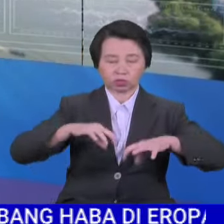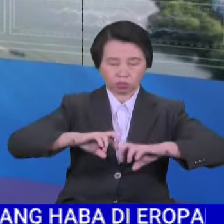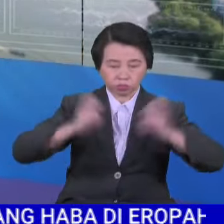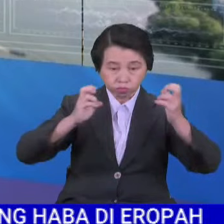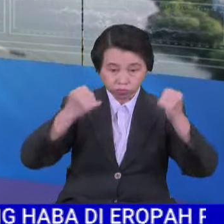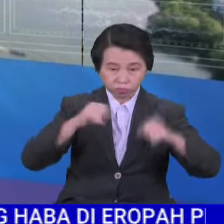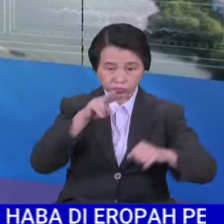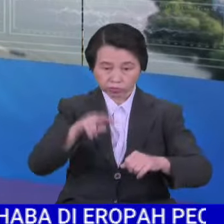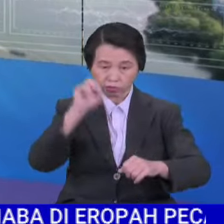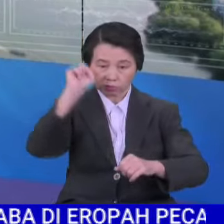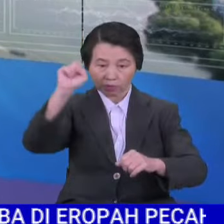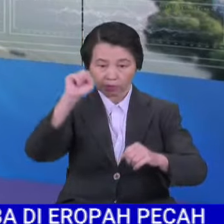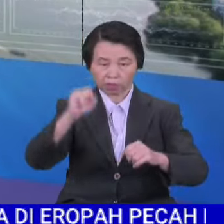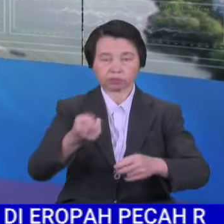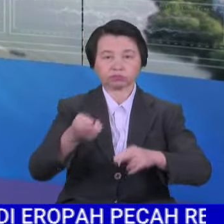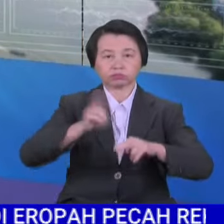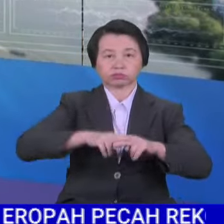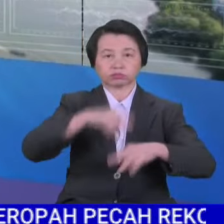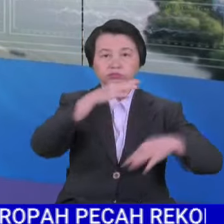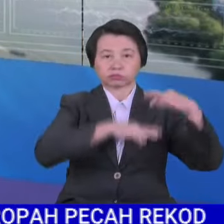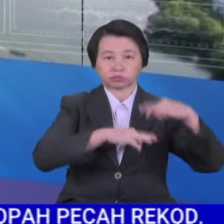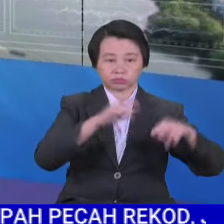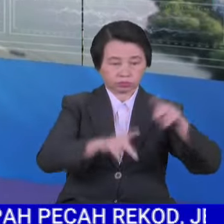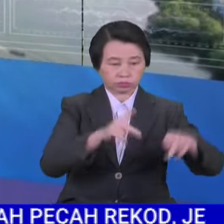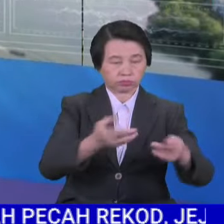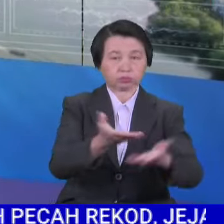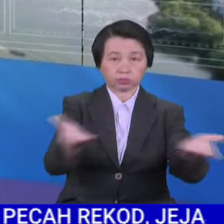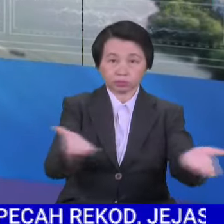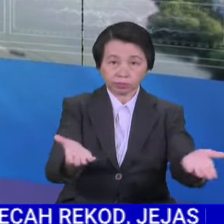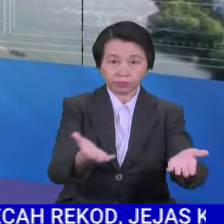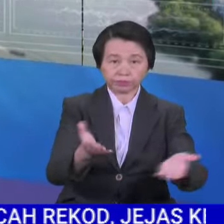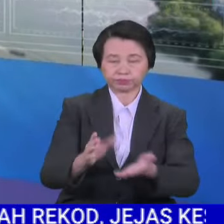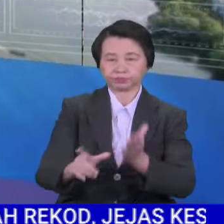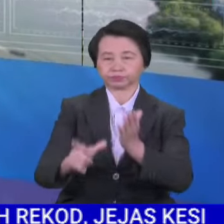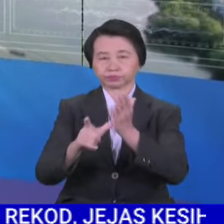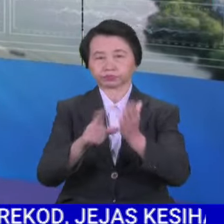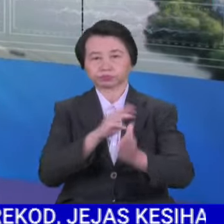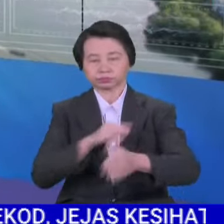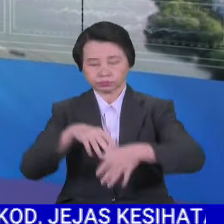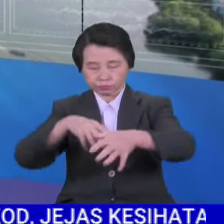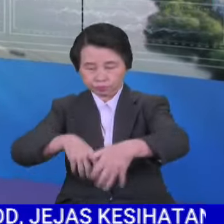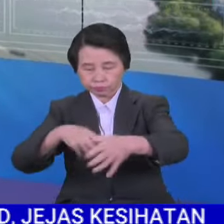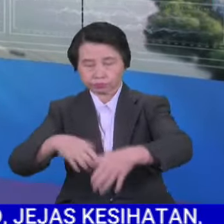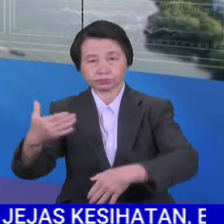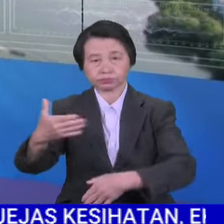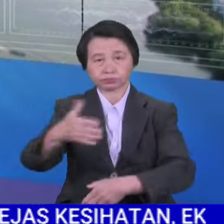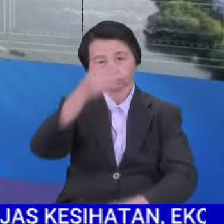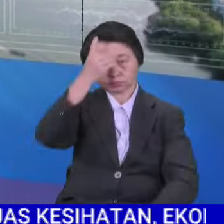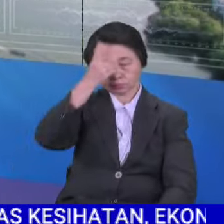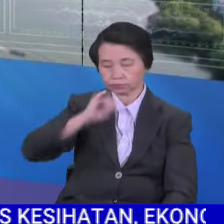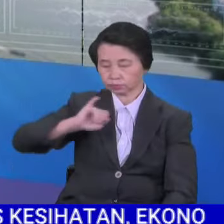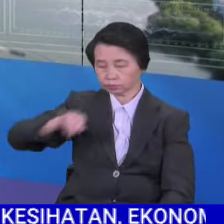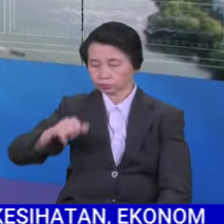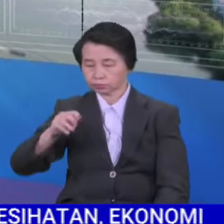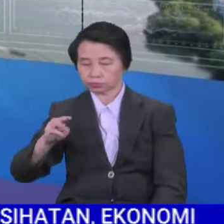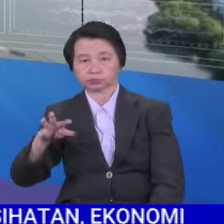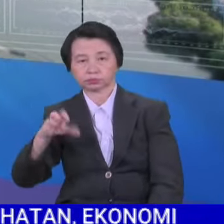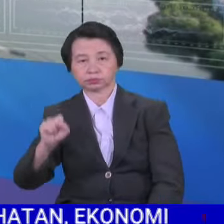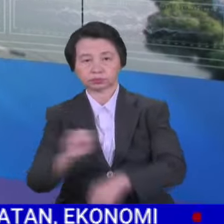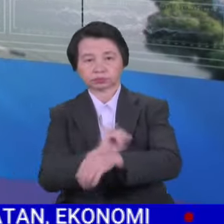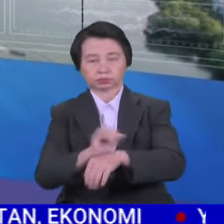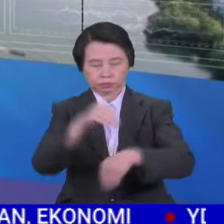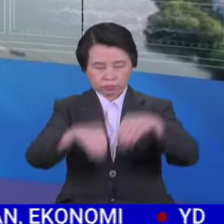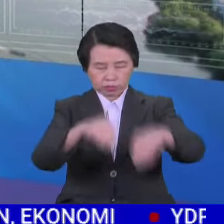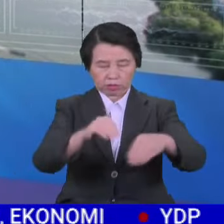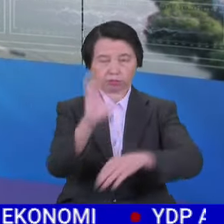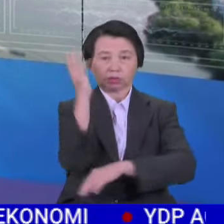dilihat berupa yang meningkatkan pendapatan penduduk di negeri ini pembantu Menteri Pertanian dan Perikanan Datuk James roti berkata industri